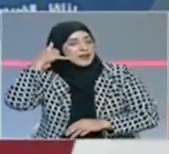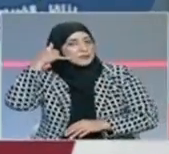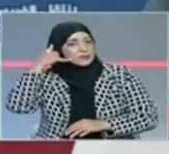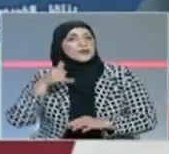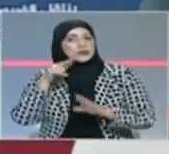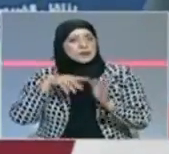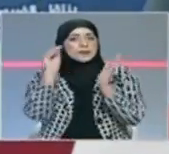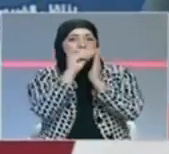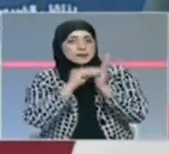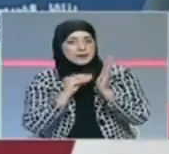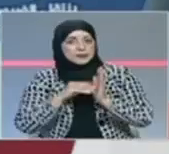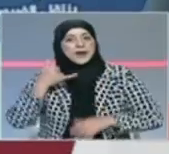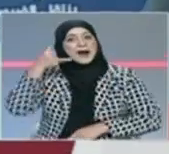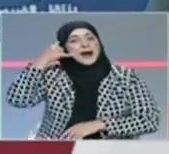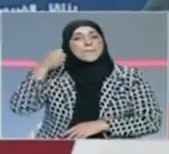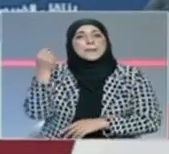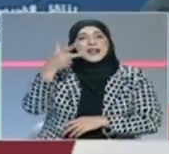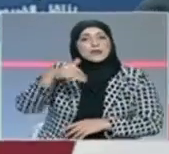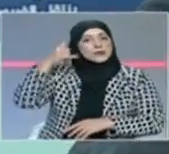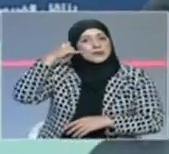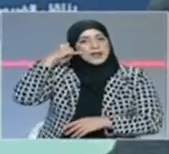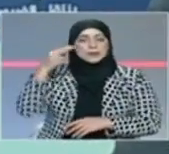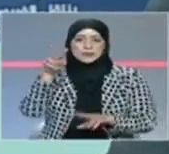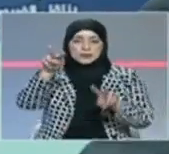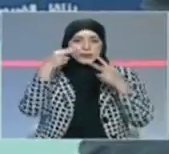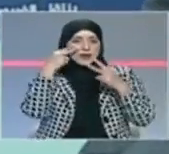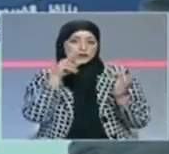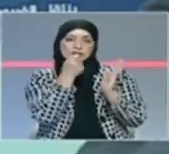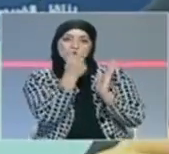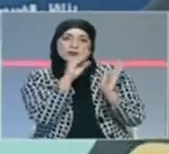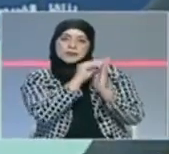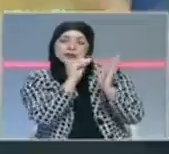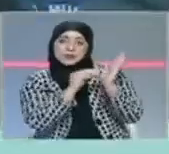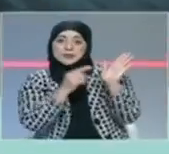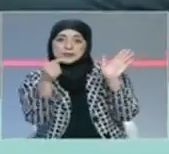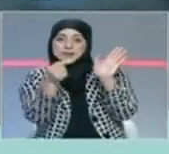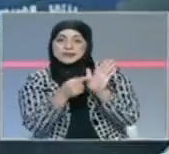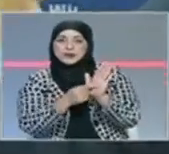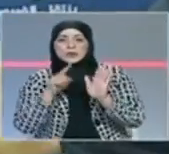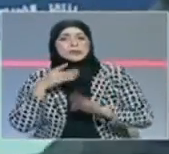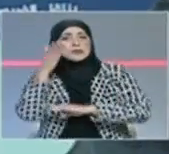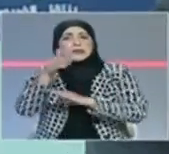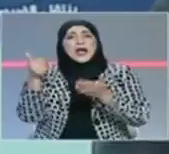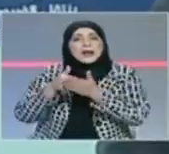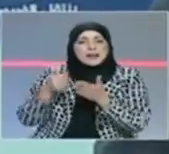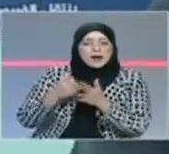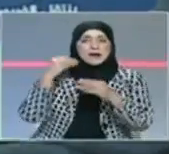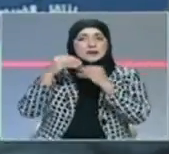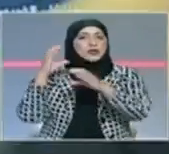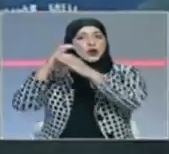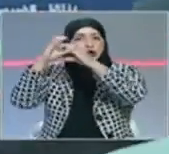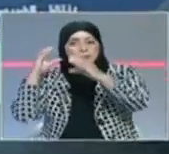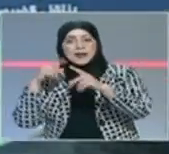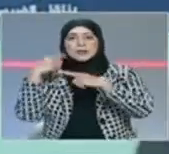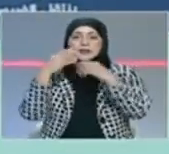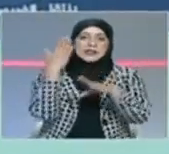يقوم بالتسجيل باستخدام رقم الهاتف، يجيه رقم تثبت يحطه في التطبيقة، كل ما يمشي للعطار، كل ما يركب في وسيلة نقل، كل ما